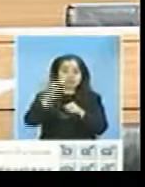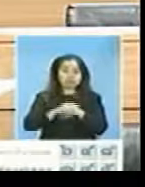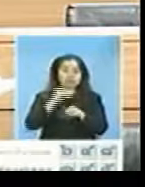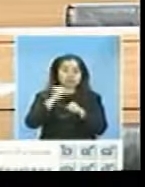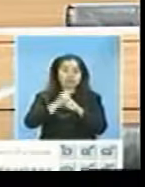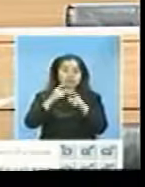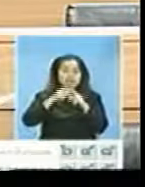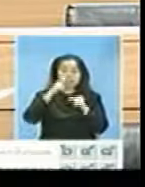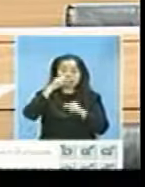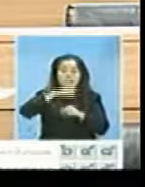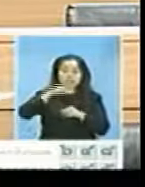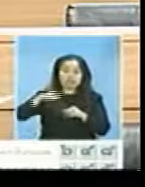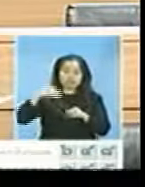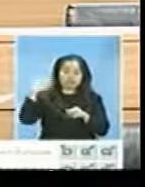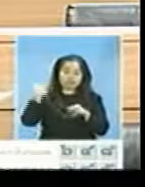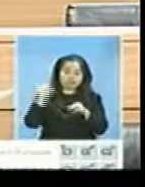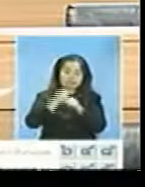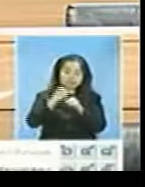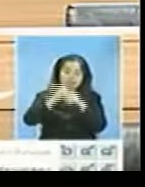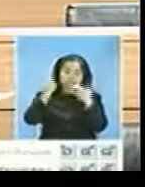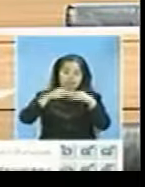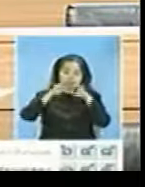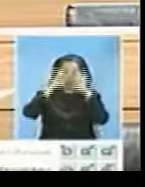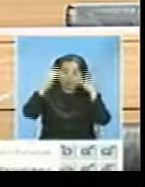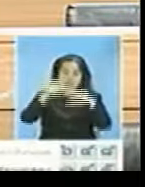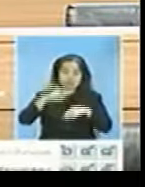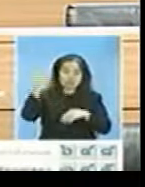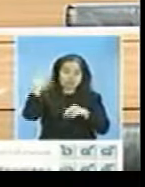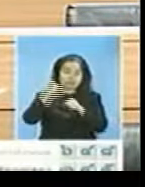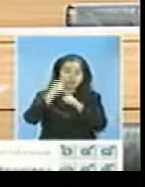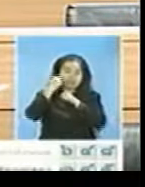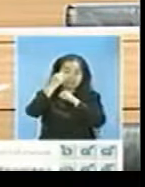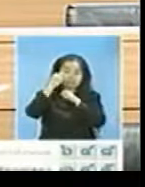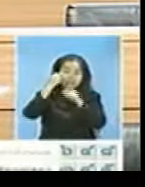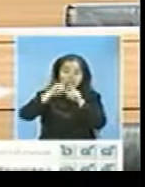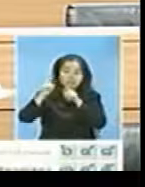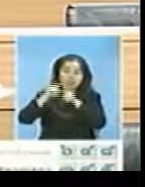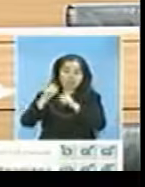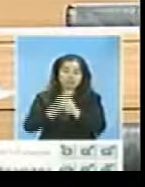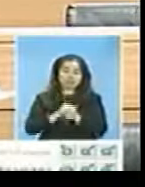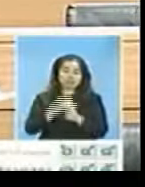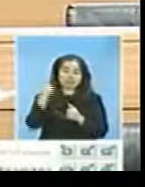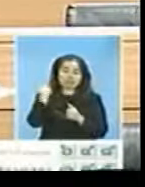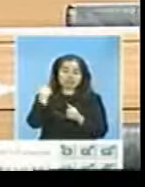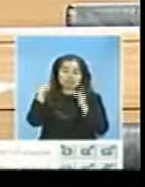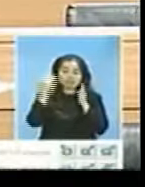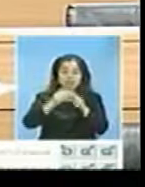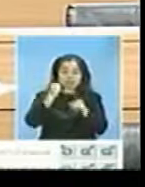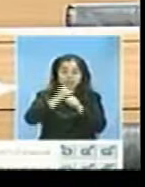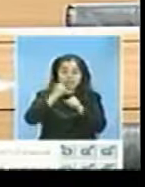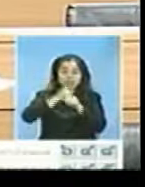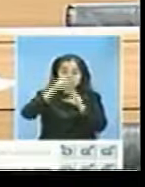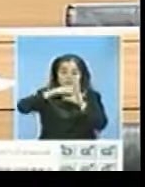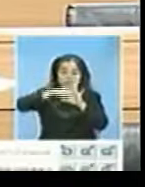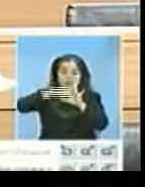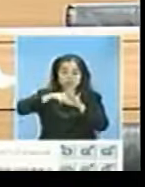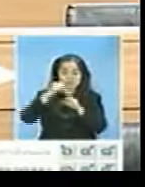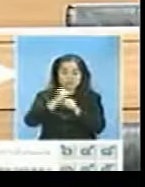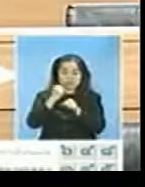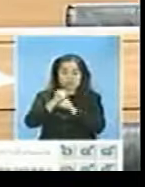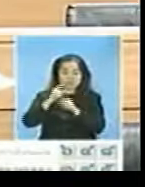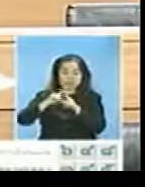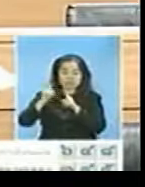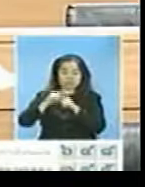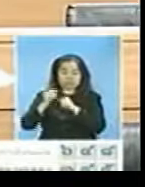ป็นเรื่องเด็กๆท่านทำมาก่อนเพราะตอนที่ท่านปฏิวัติเนี่ยให้ผู้สมัครสสร